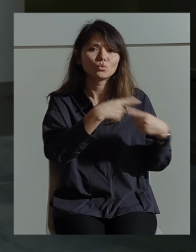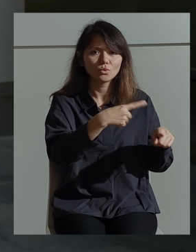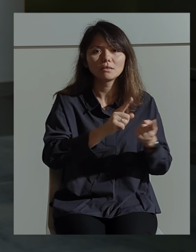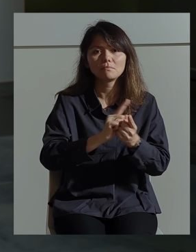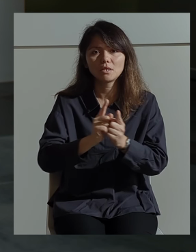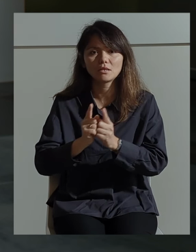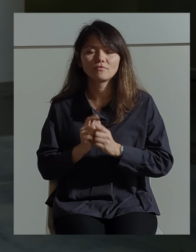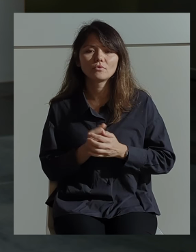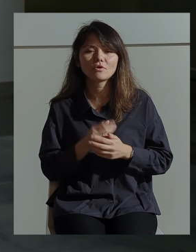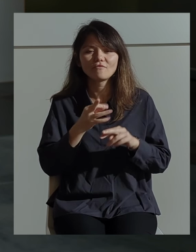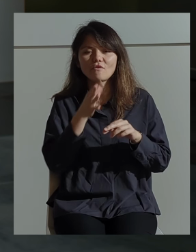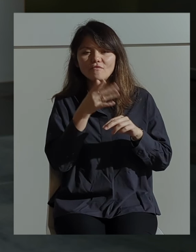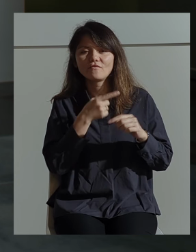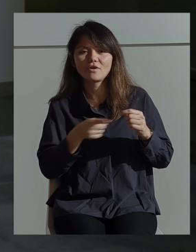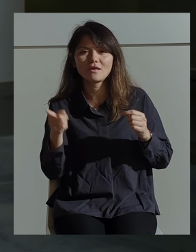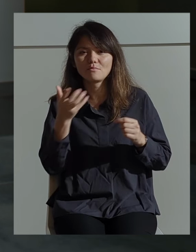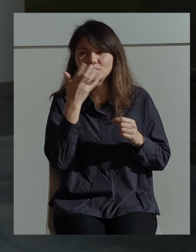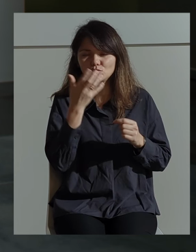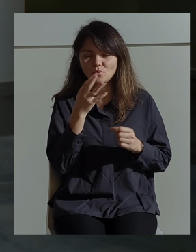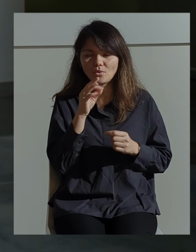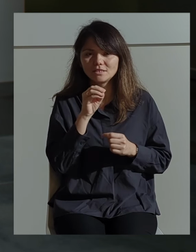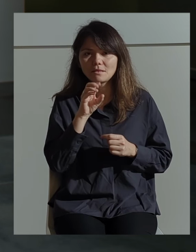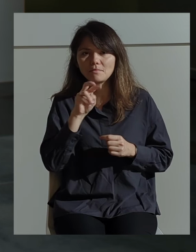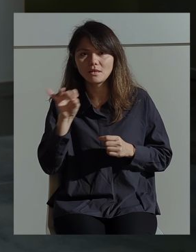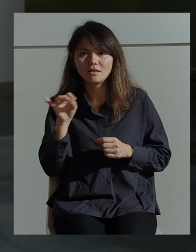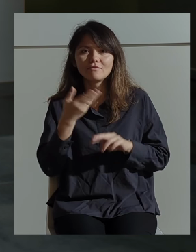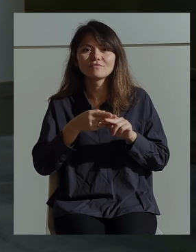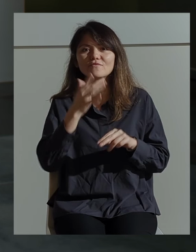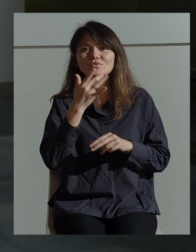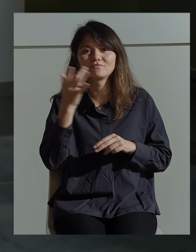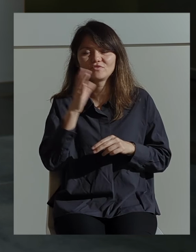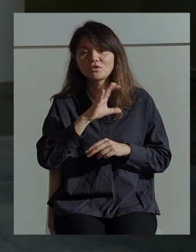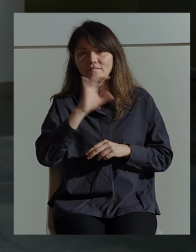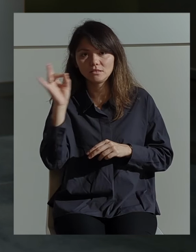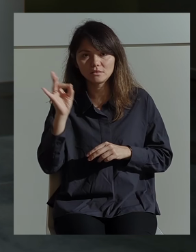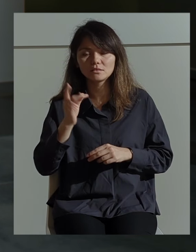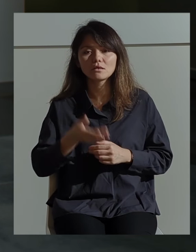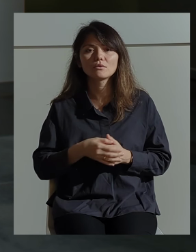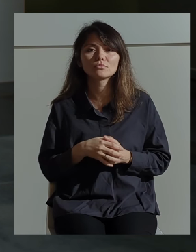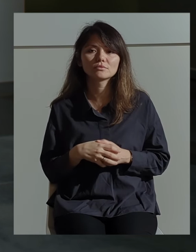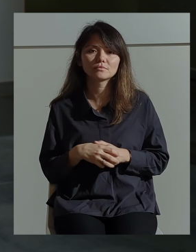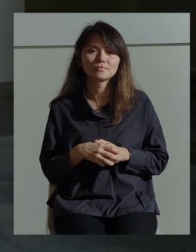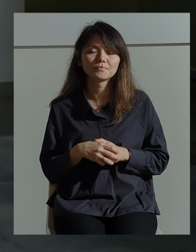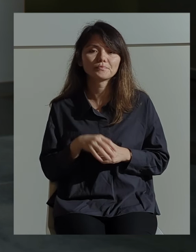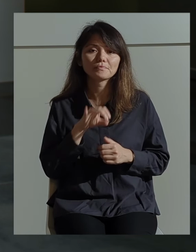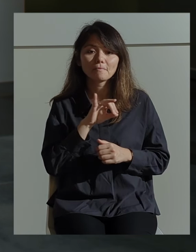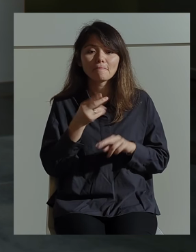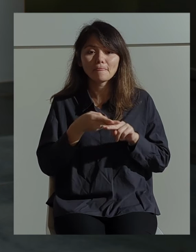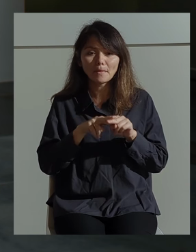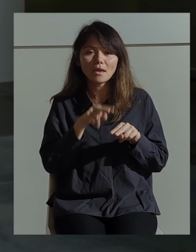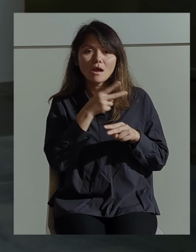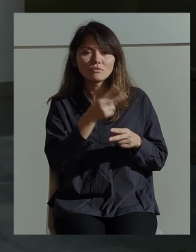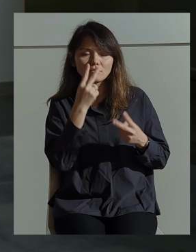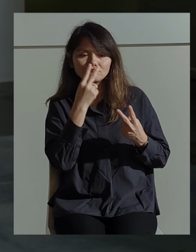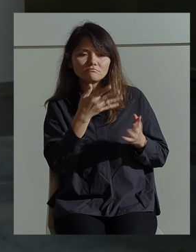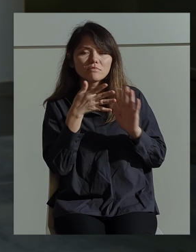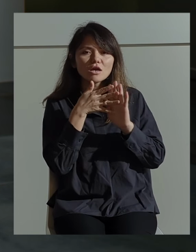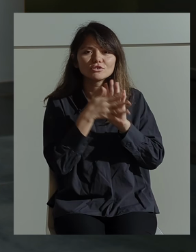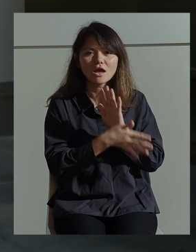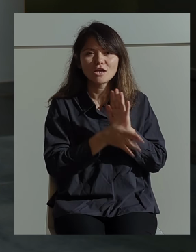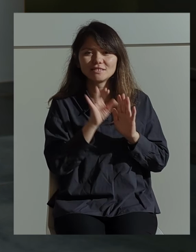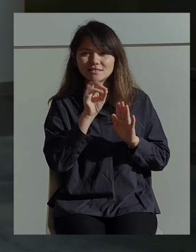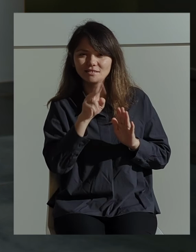время хрущёвского Оттепели попадает кавка Советский Союз Вот и вот этот прозрачный стиль письма